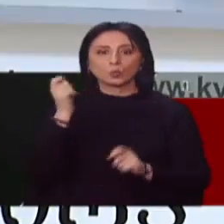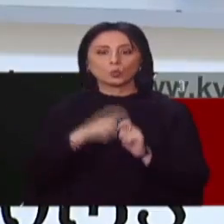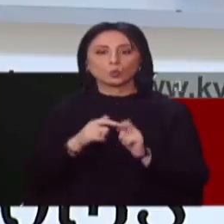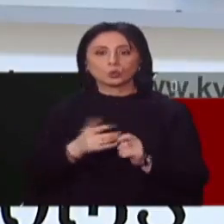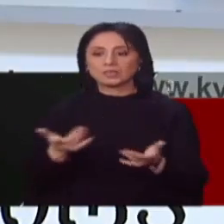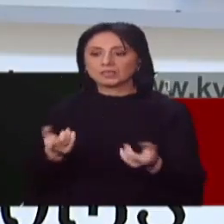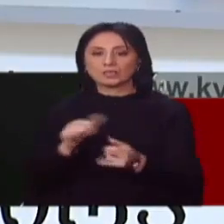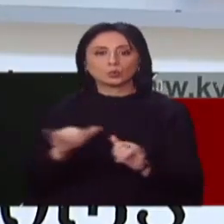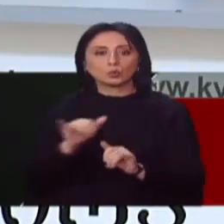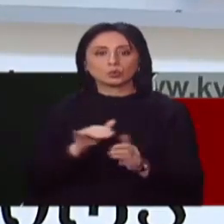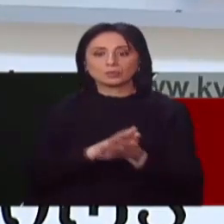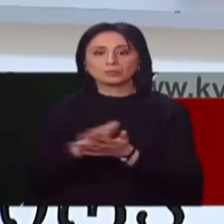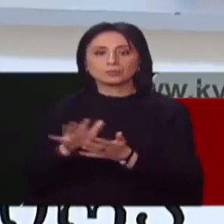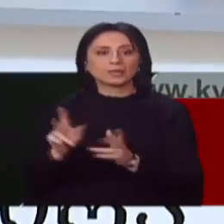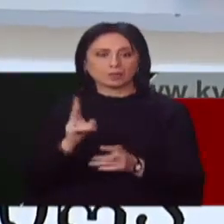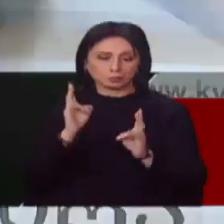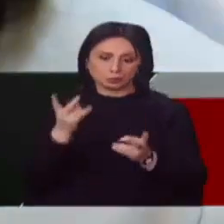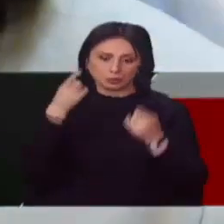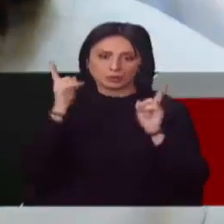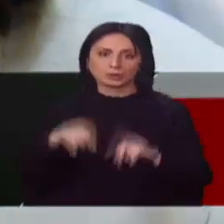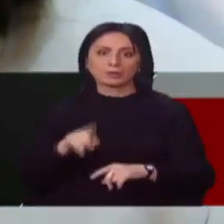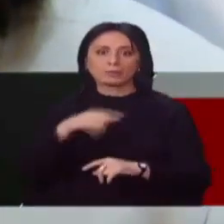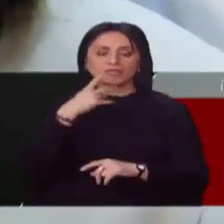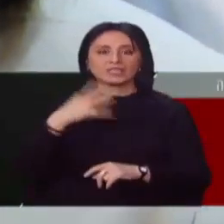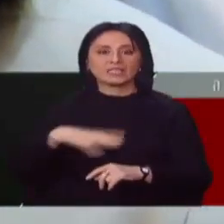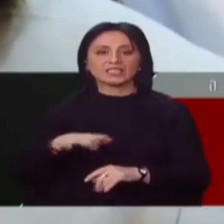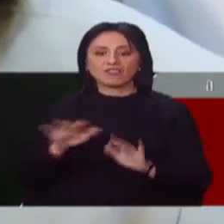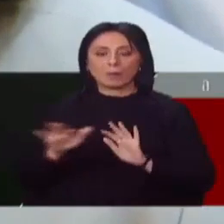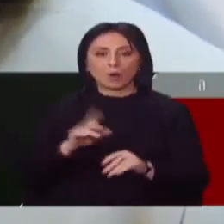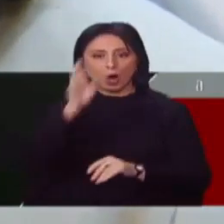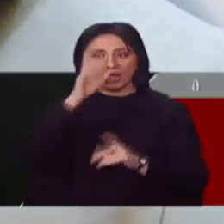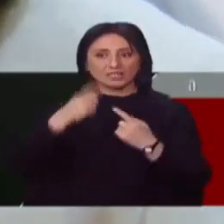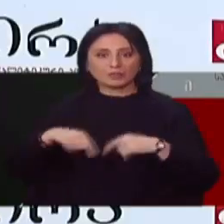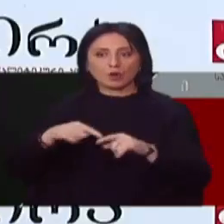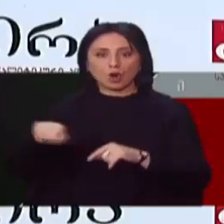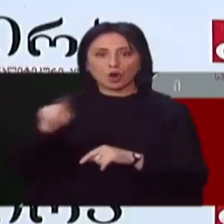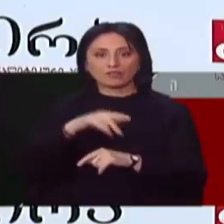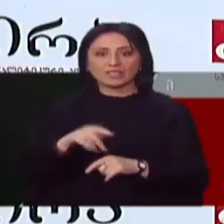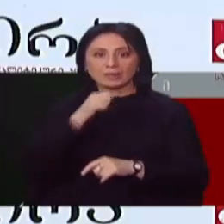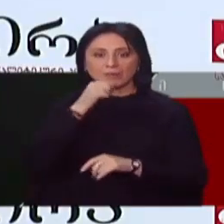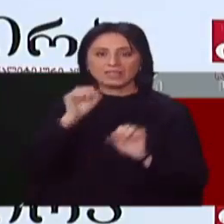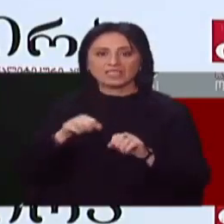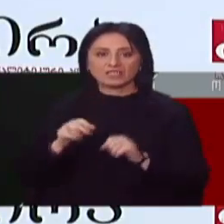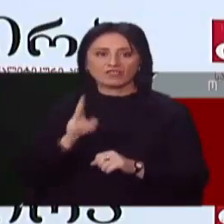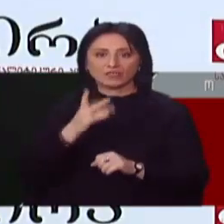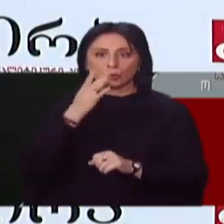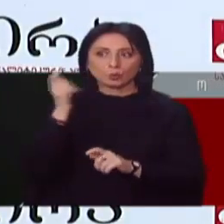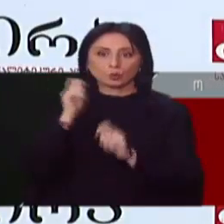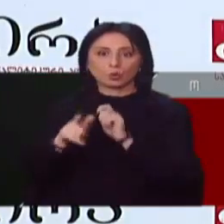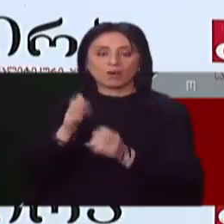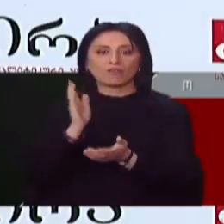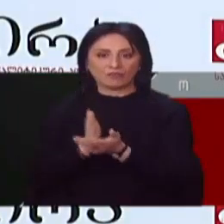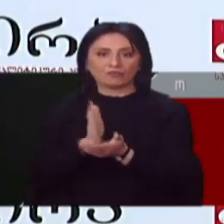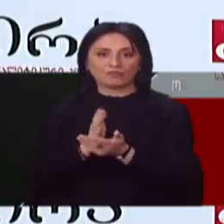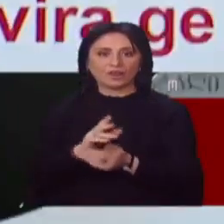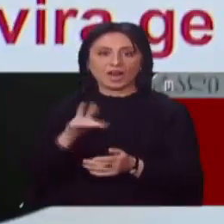pulis tsarmomavlobis da gankarguis gamjuraloba. Misi vetkmit sakartveloshi mokmedi arasamtvarbo organizatsiebi da media sashualebebi, romlebits uchoetidan